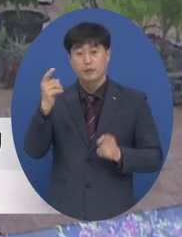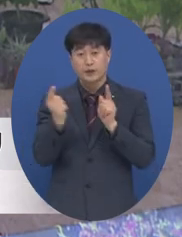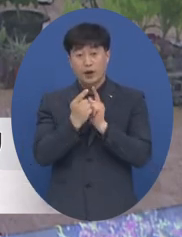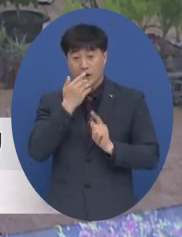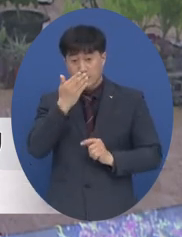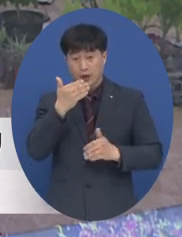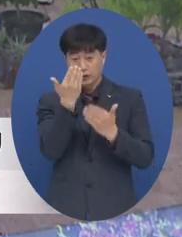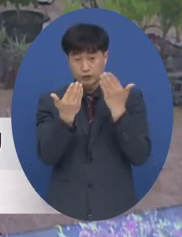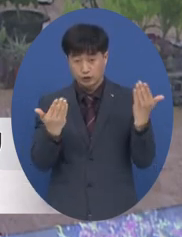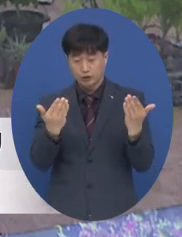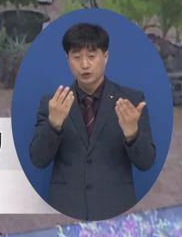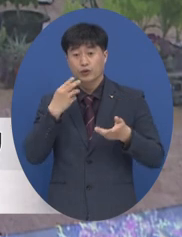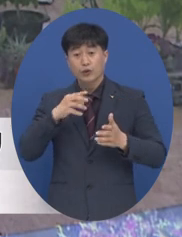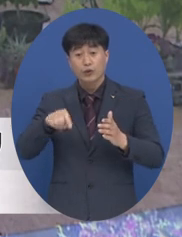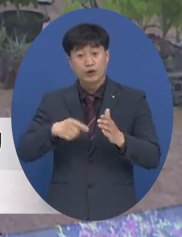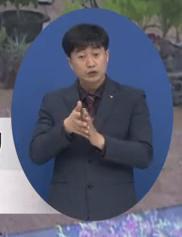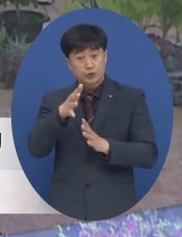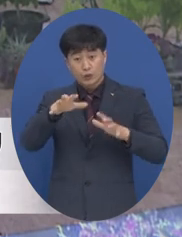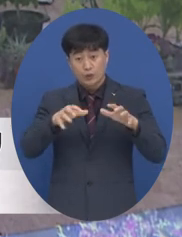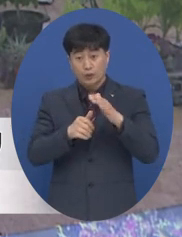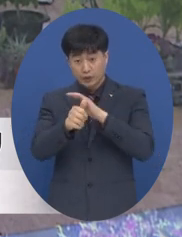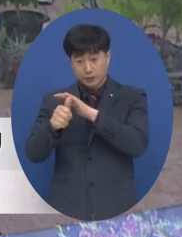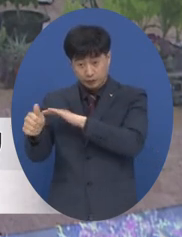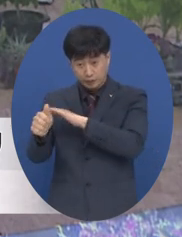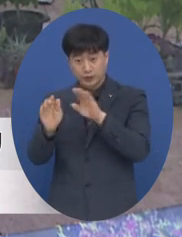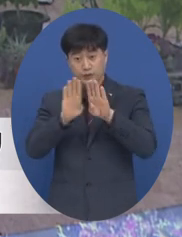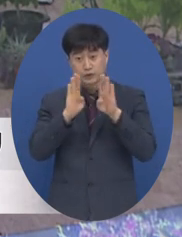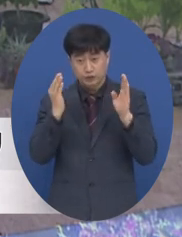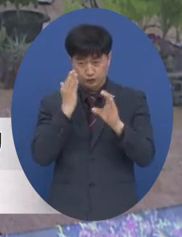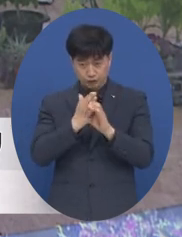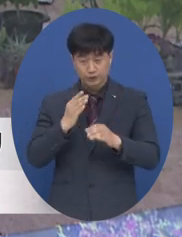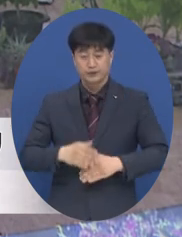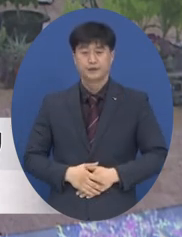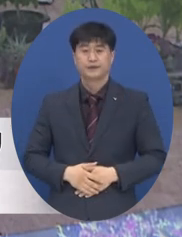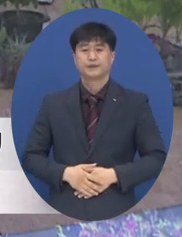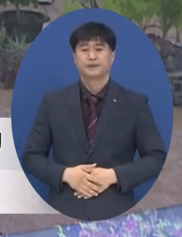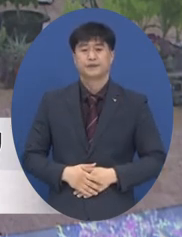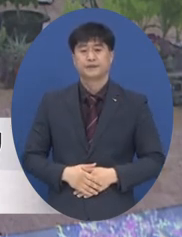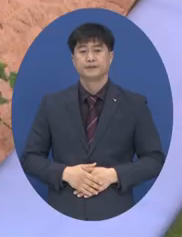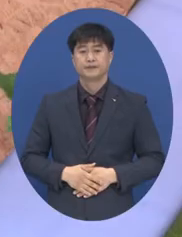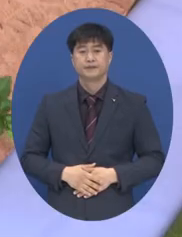돈 의식 오늘 찾아다니며 열리고 있습니다 최 찬송 기자가 담아왔습니다